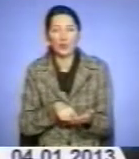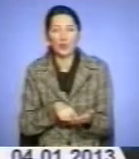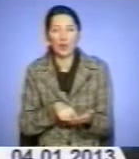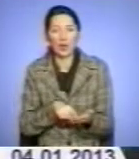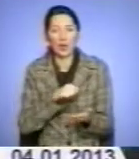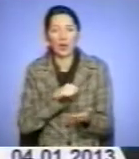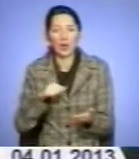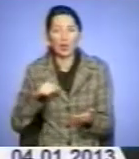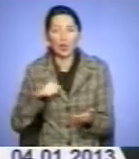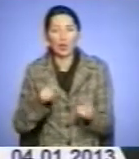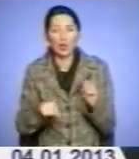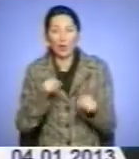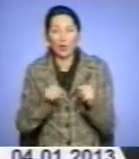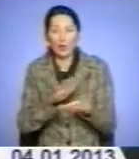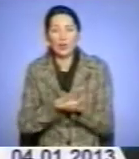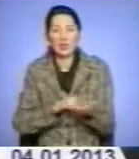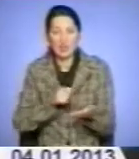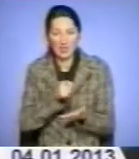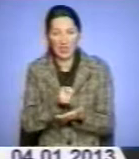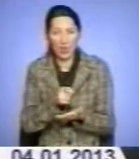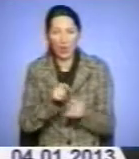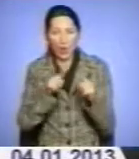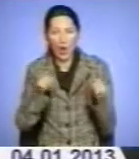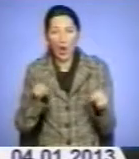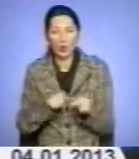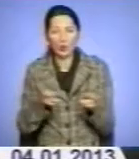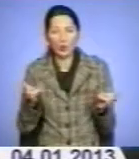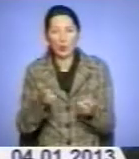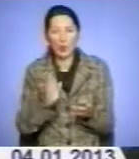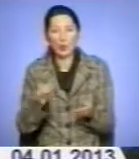Власноручно, роздрукувавши заяву, реєстраційну картку, необхідно буде